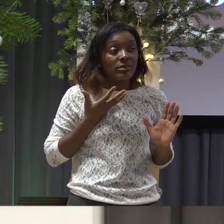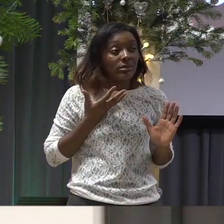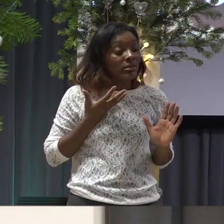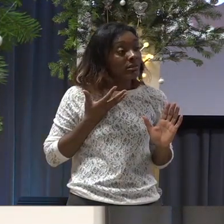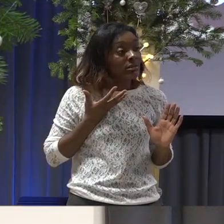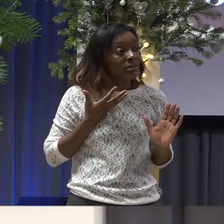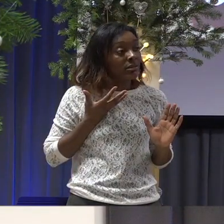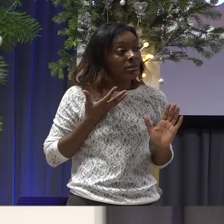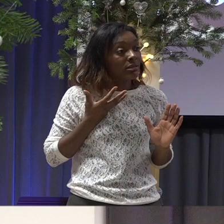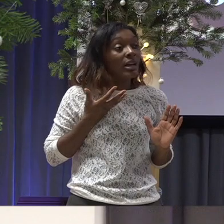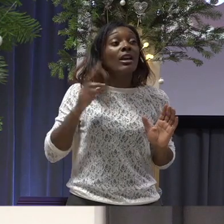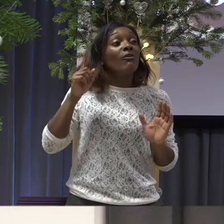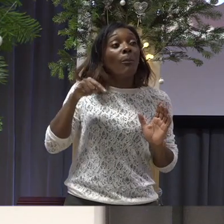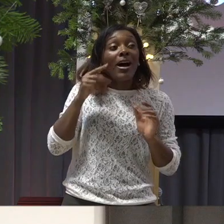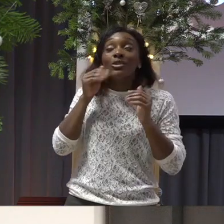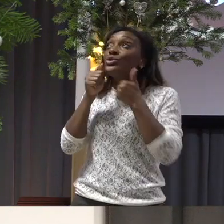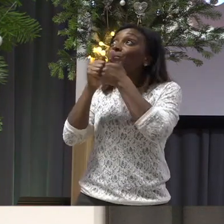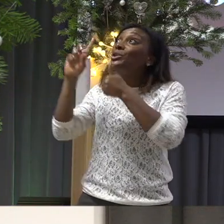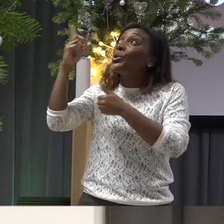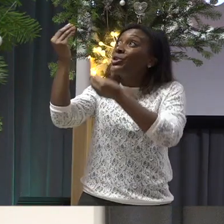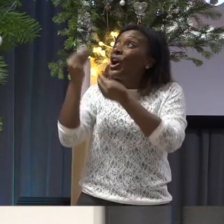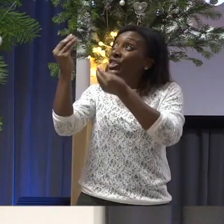que Dieu est pour moi.